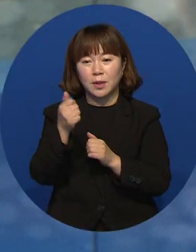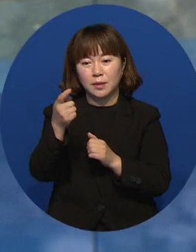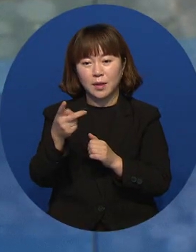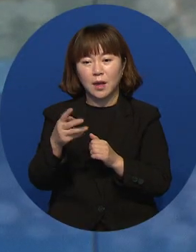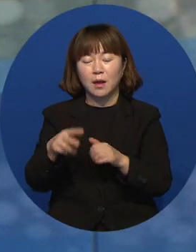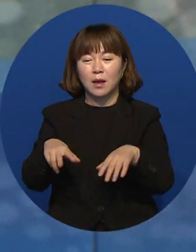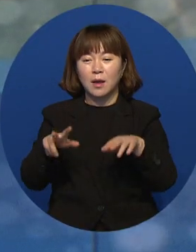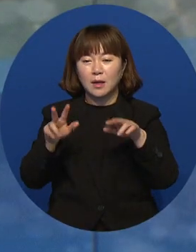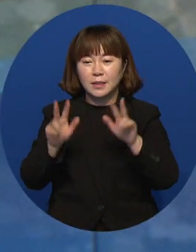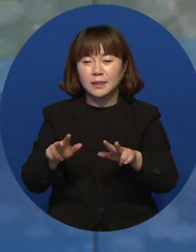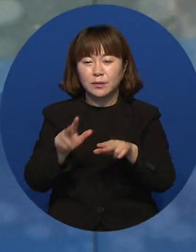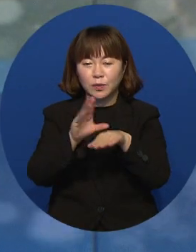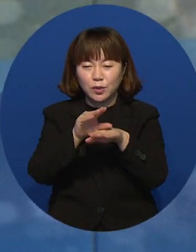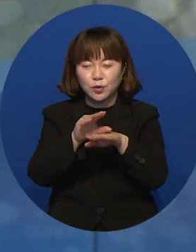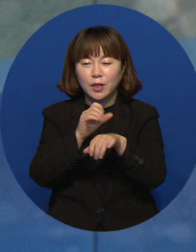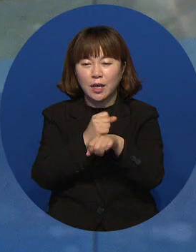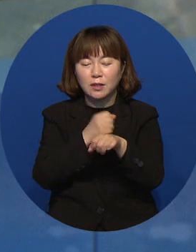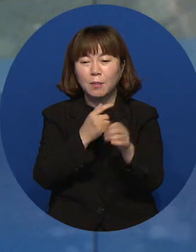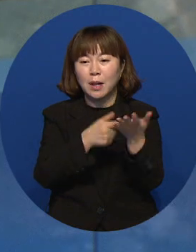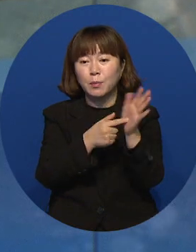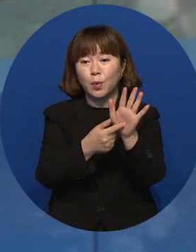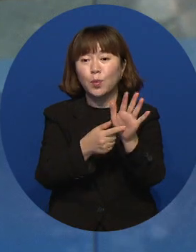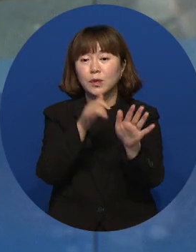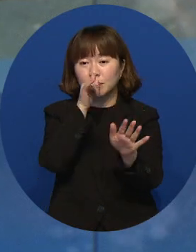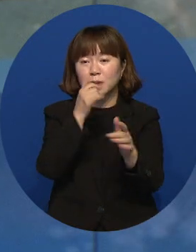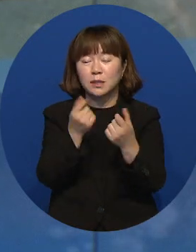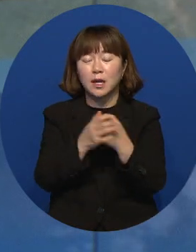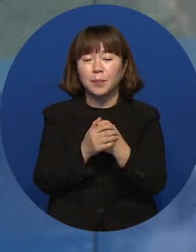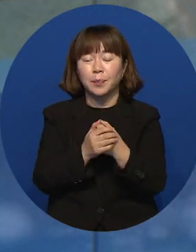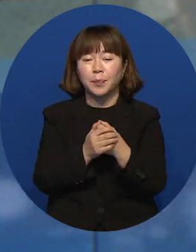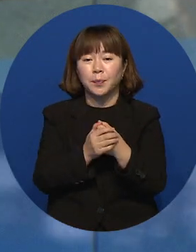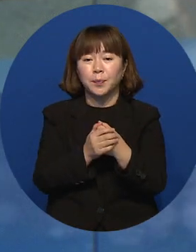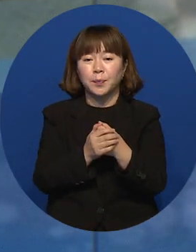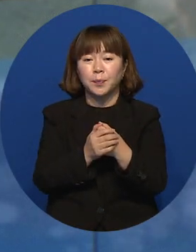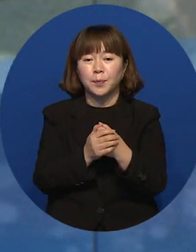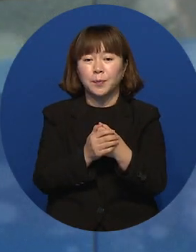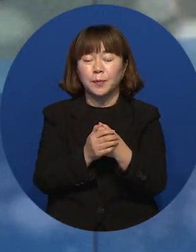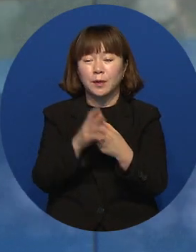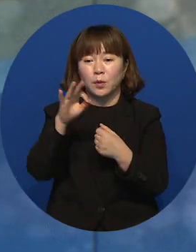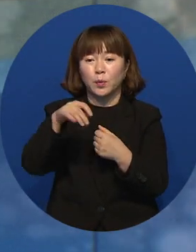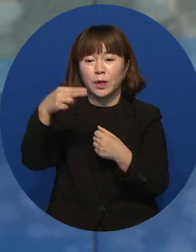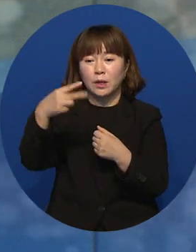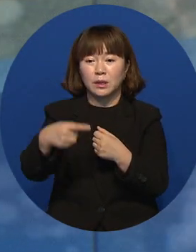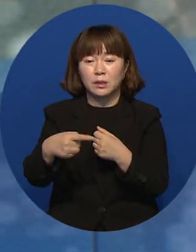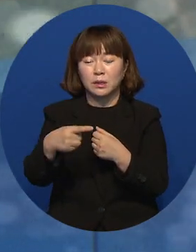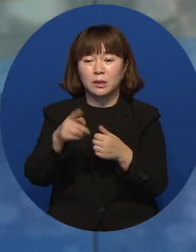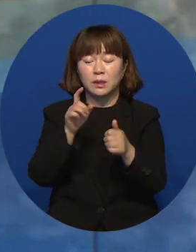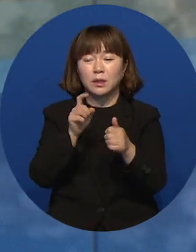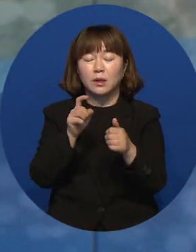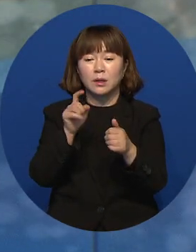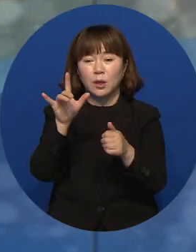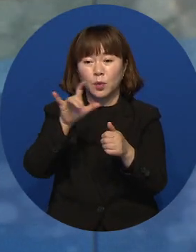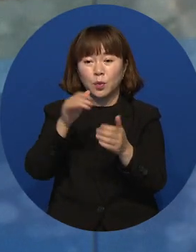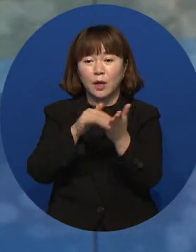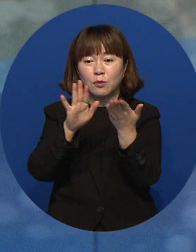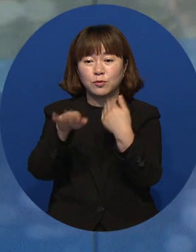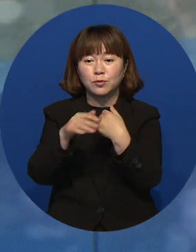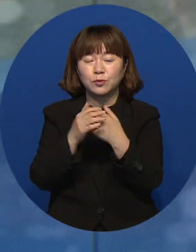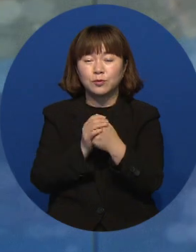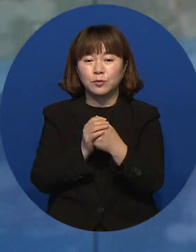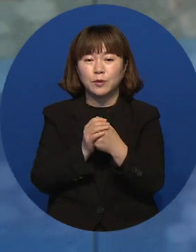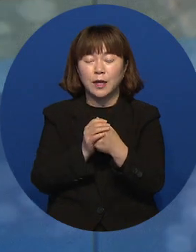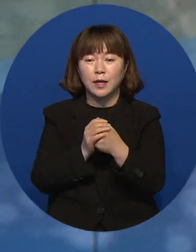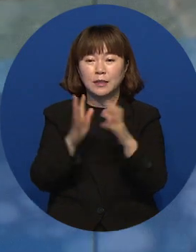학진 자가 얼마 였다 자꾸 발표를 하다 보니까 확실히 코리아도 2000명 산척면 4000명 때까지 늘어나면 그게 또 당시 바뀔까 복지